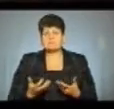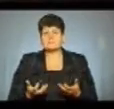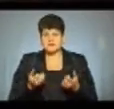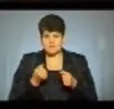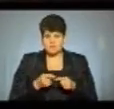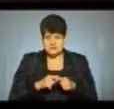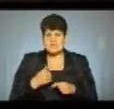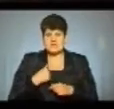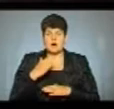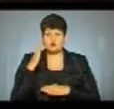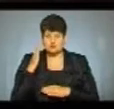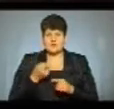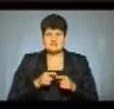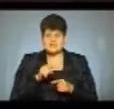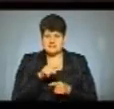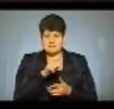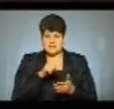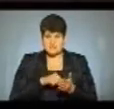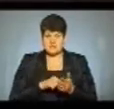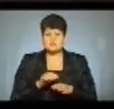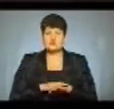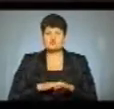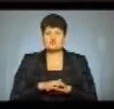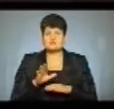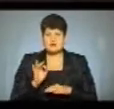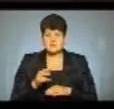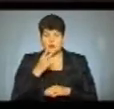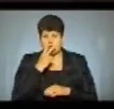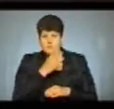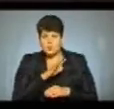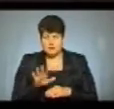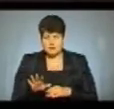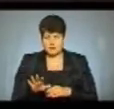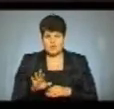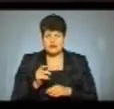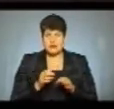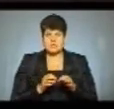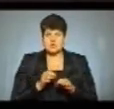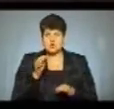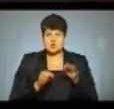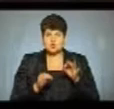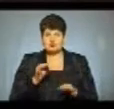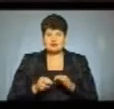це, і я голосував сьогодні за це питання. Суспільство не помітило, як суд київський